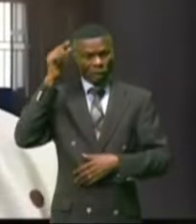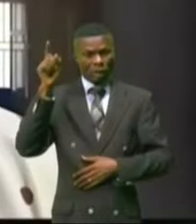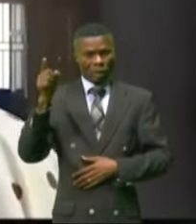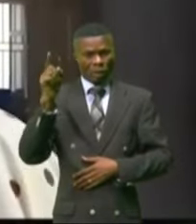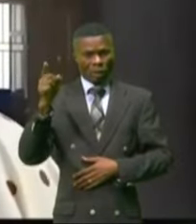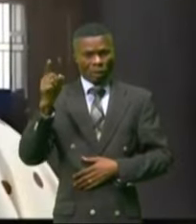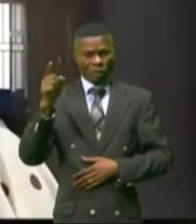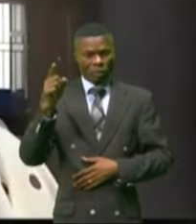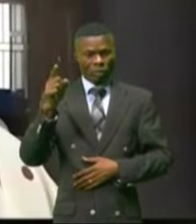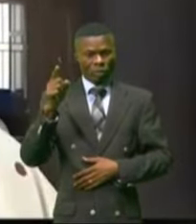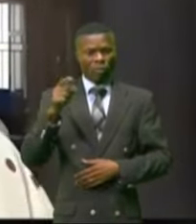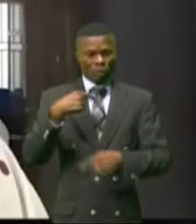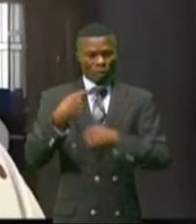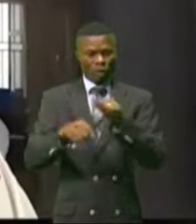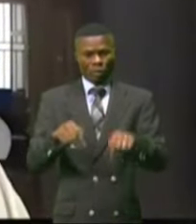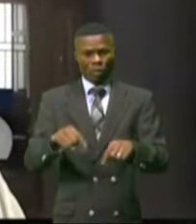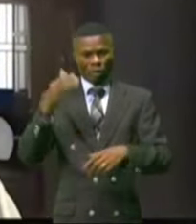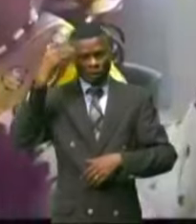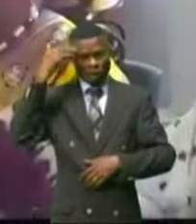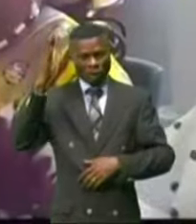certaines erreurs de début.